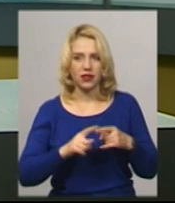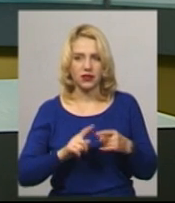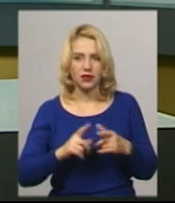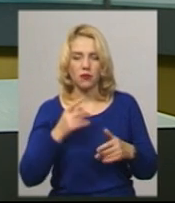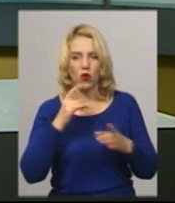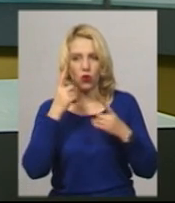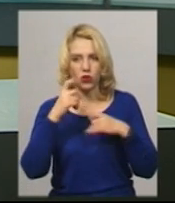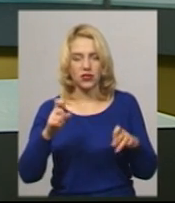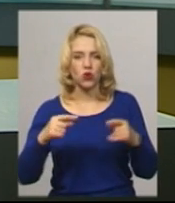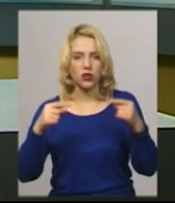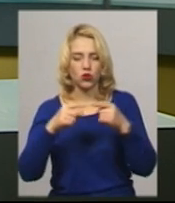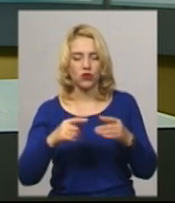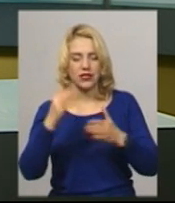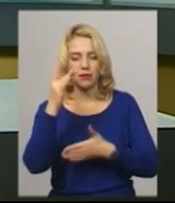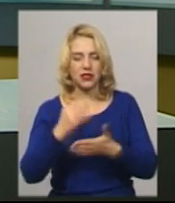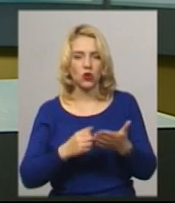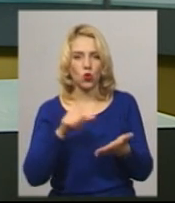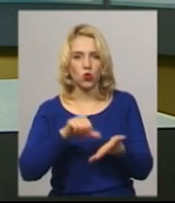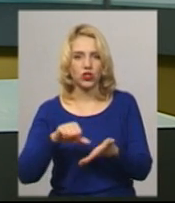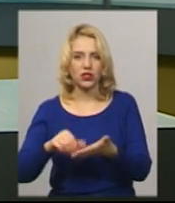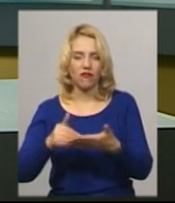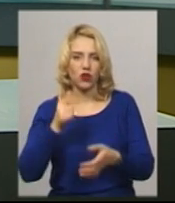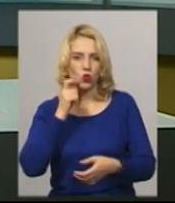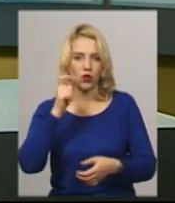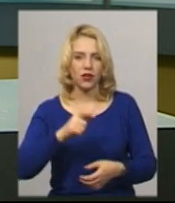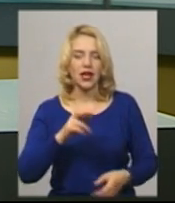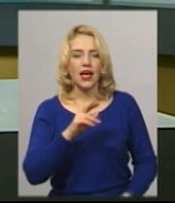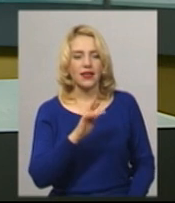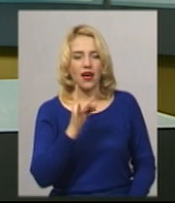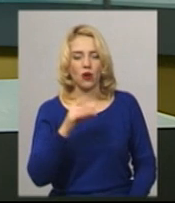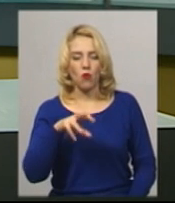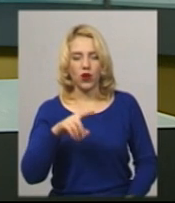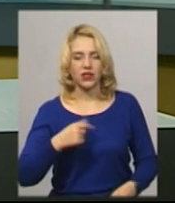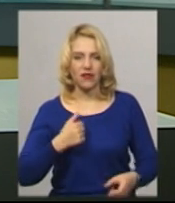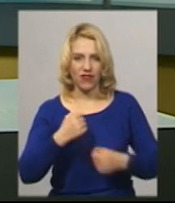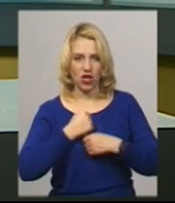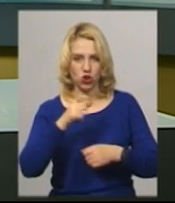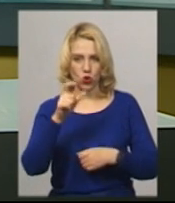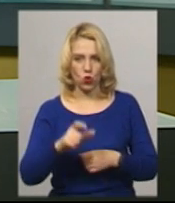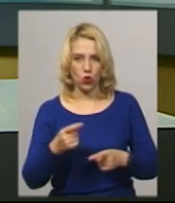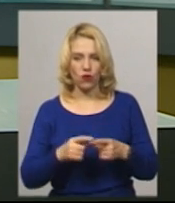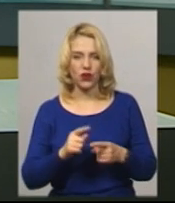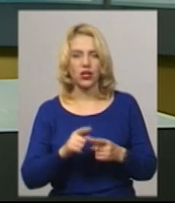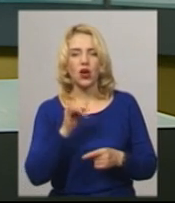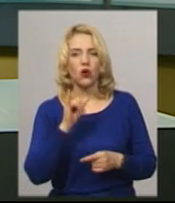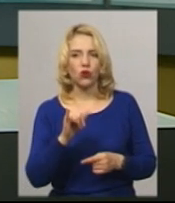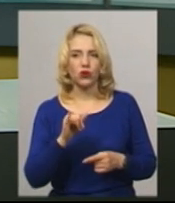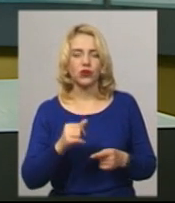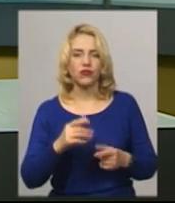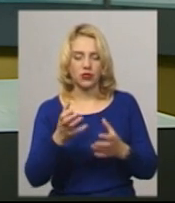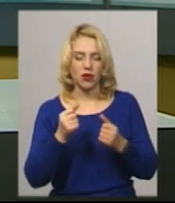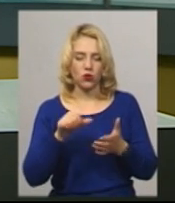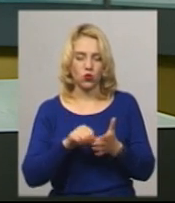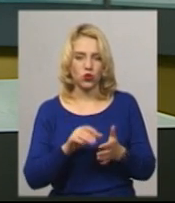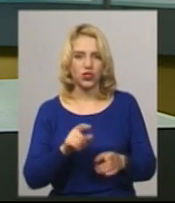оголосили остаточний список усіх учасників від України. Максим Єрмохін – чинний військовий Збройних сил України. Він візьме участь у